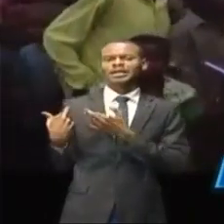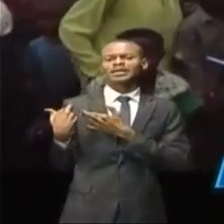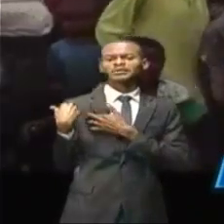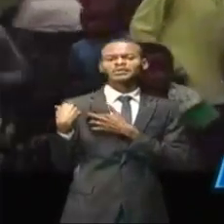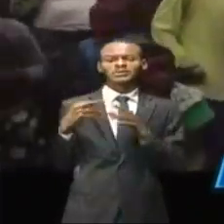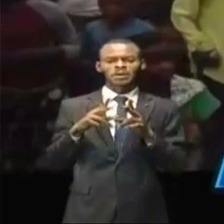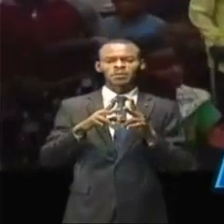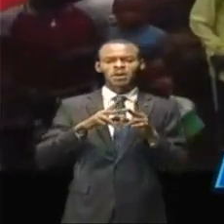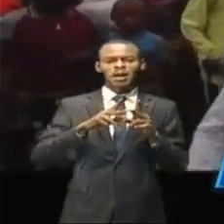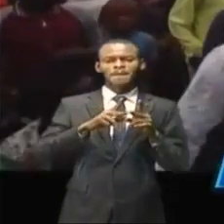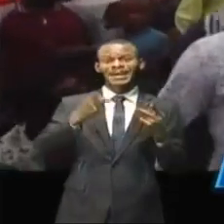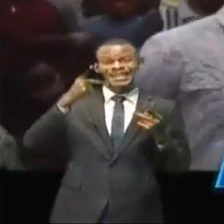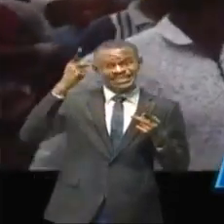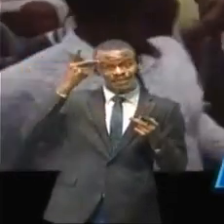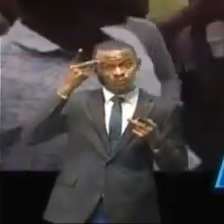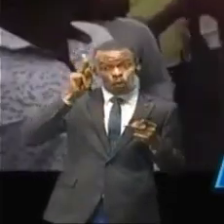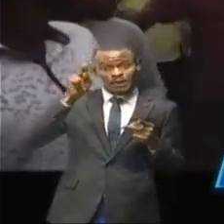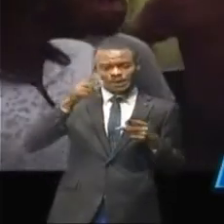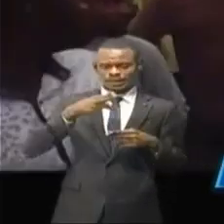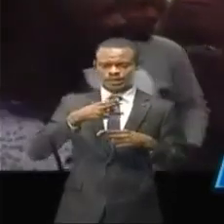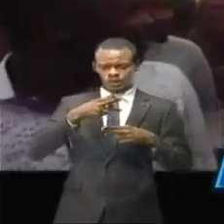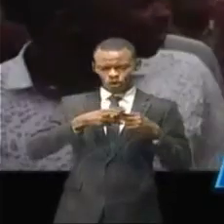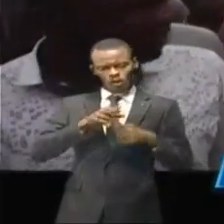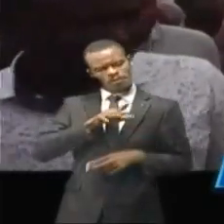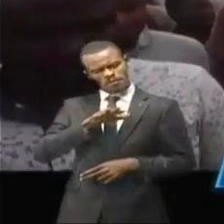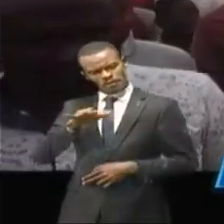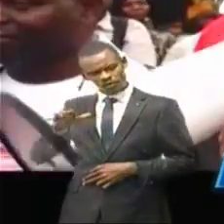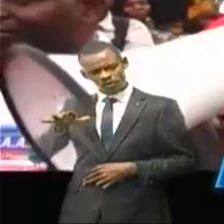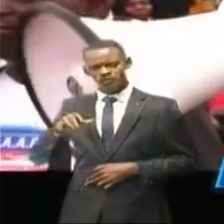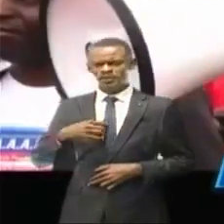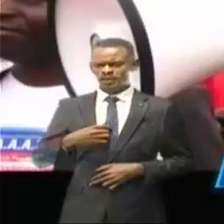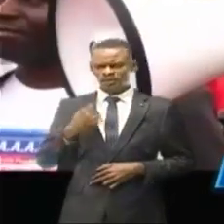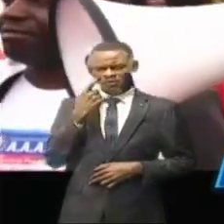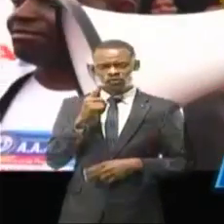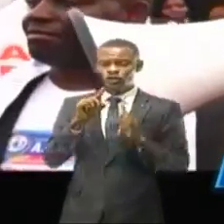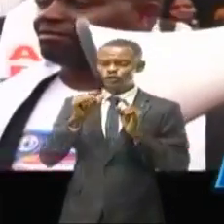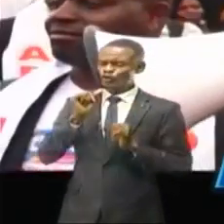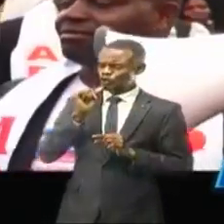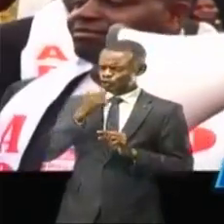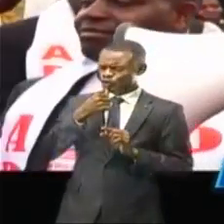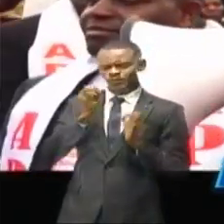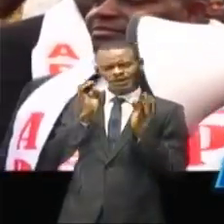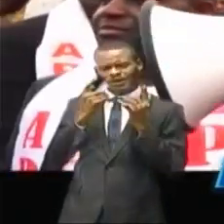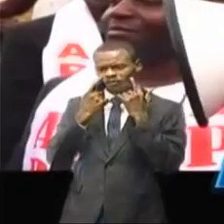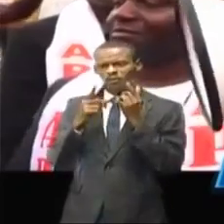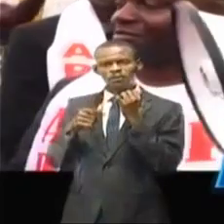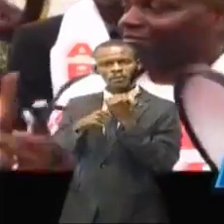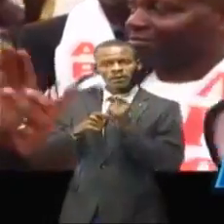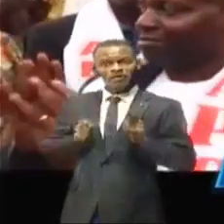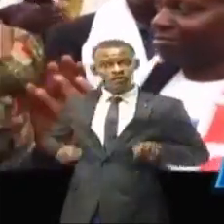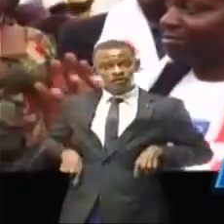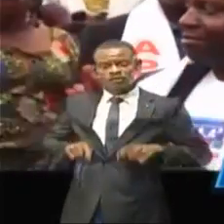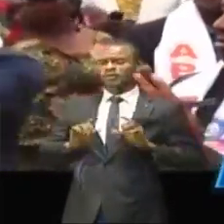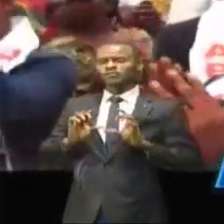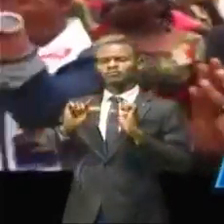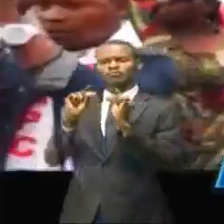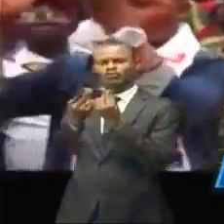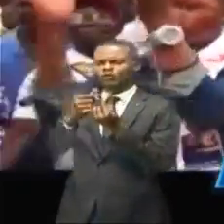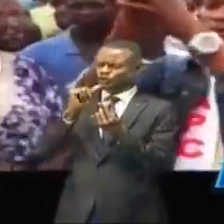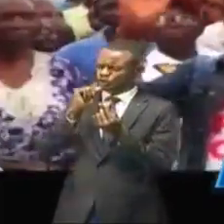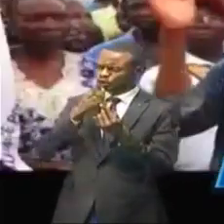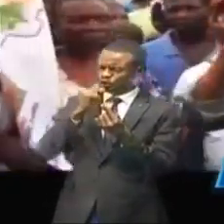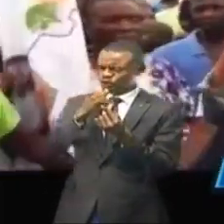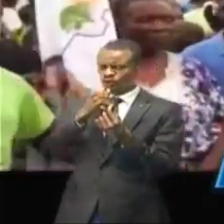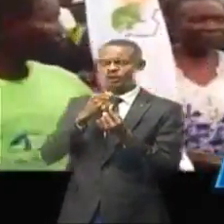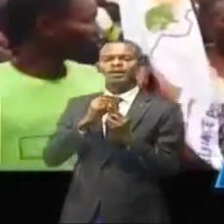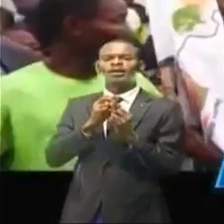social » a été touchée par la souffrance que traversent ses compatriotes. Congolais. L'honorable Henriette Wamu Ataminia est venue les consoler tout en leur